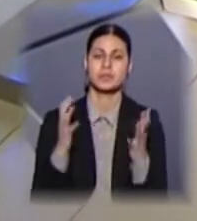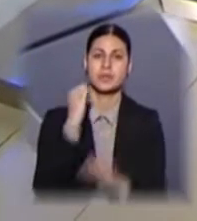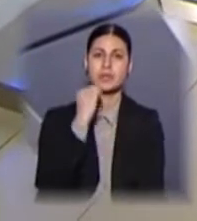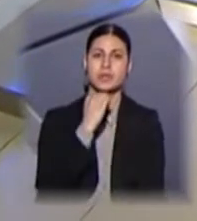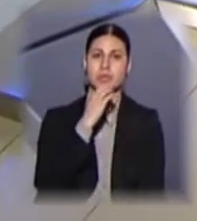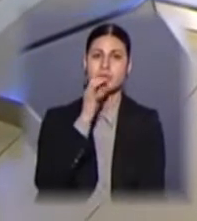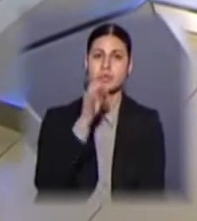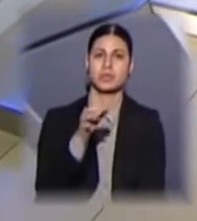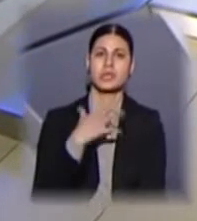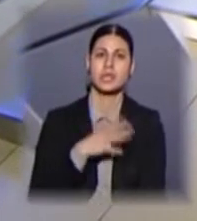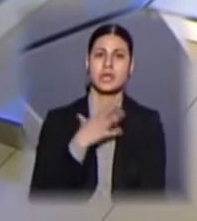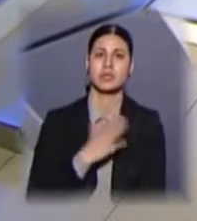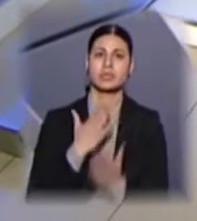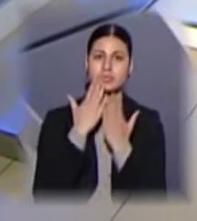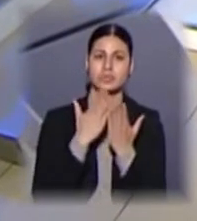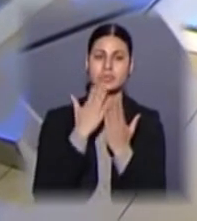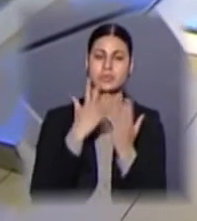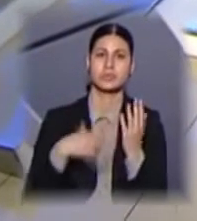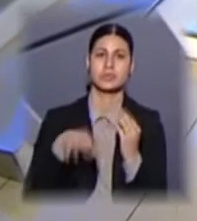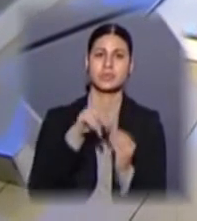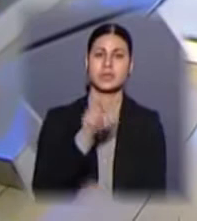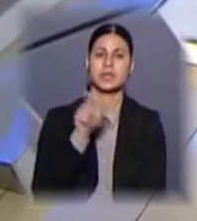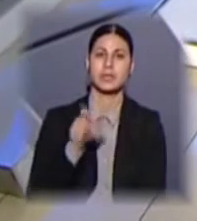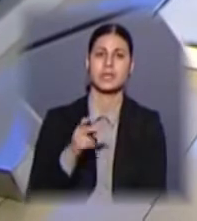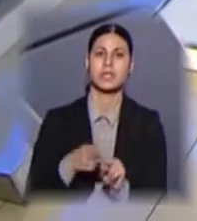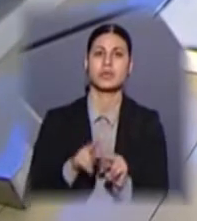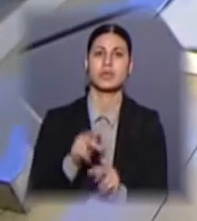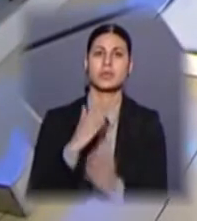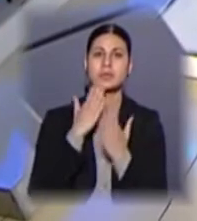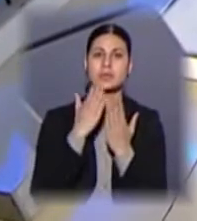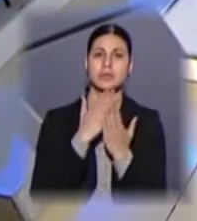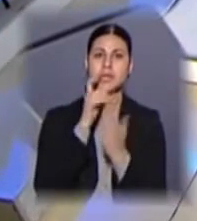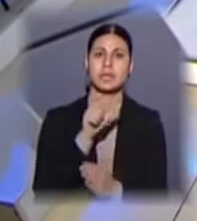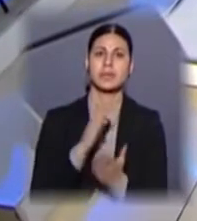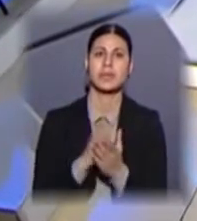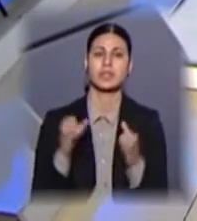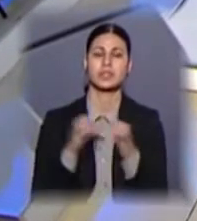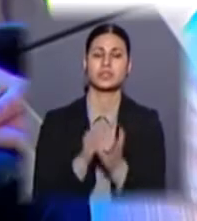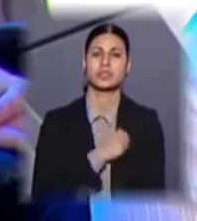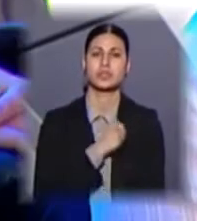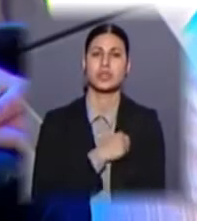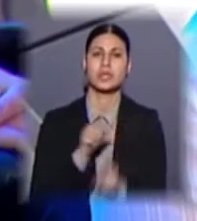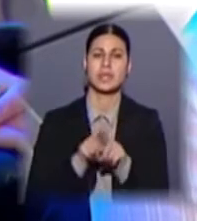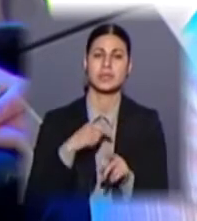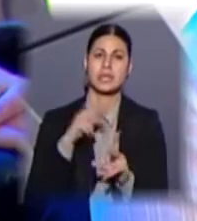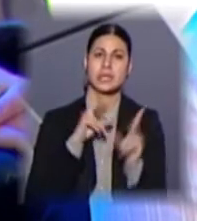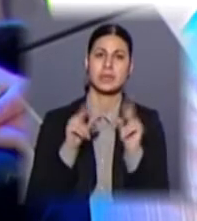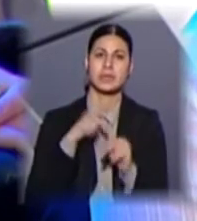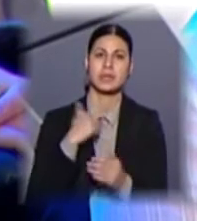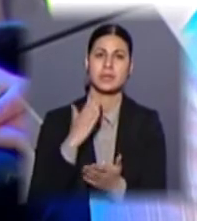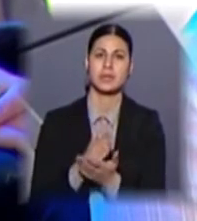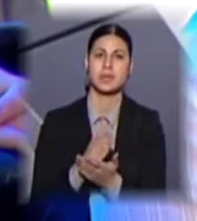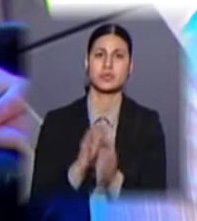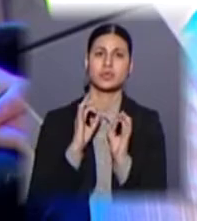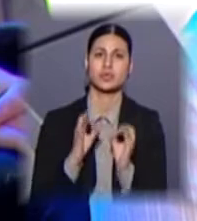გადაუხადო ქართული წიგნის მკითხველებს. სწორედ მკითხველები არიან ის არმია, რომლის იმედით ჩვენ გვაქვს.